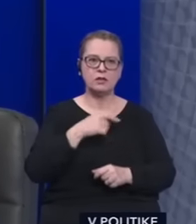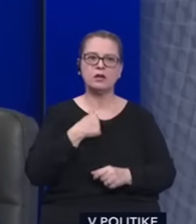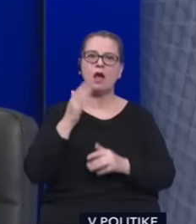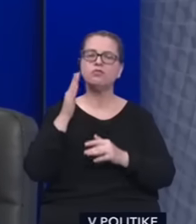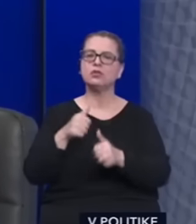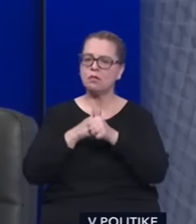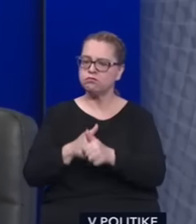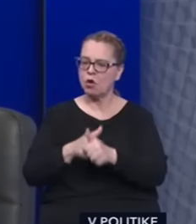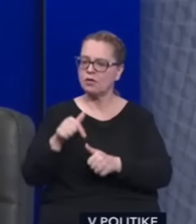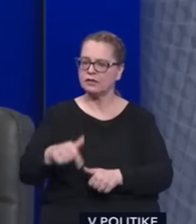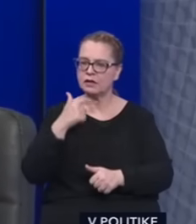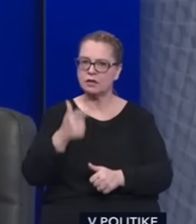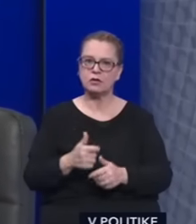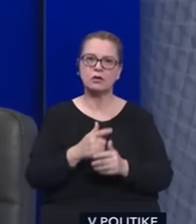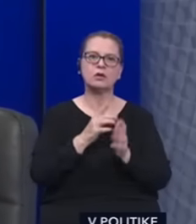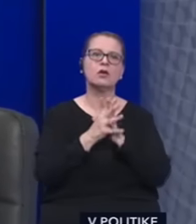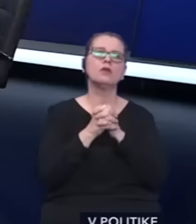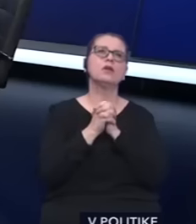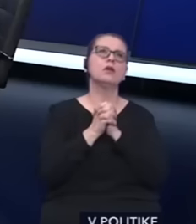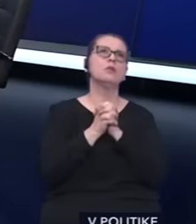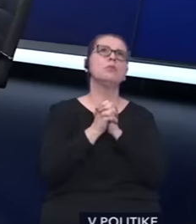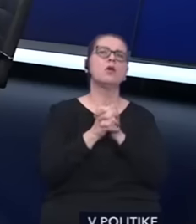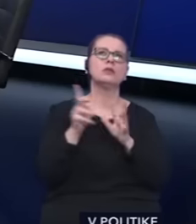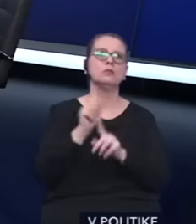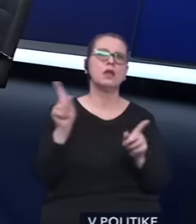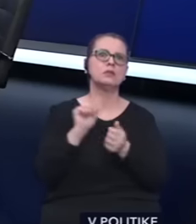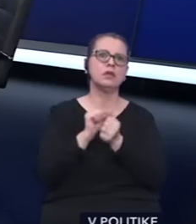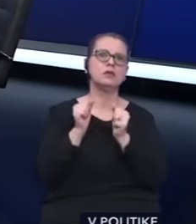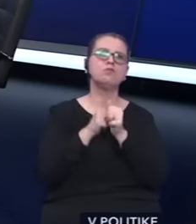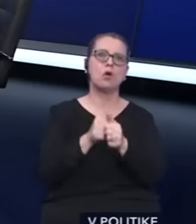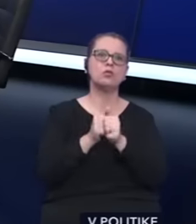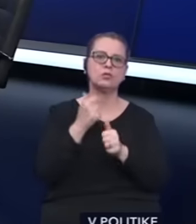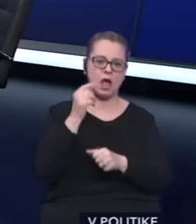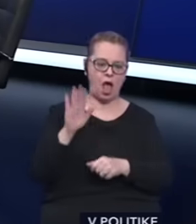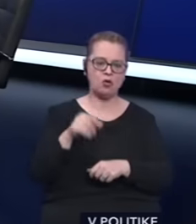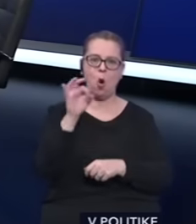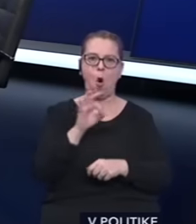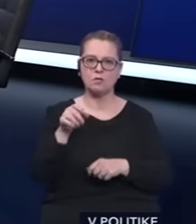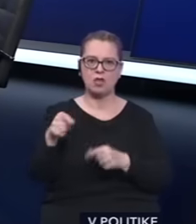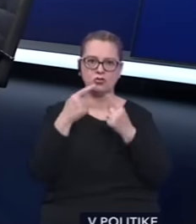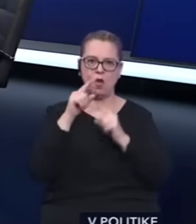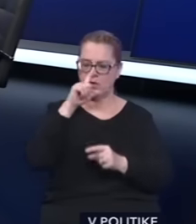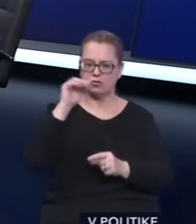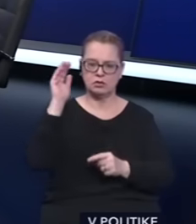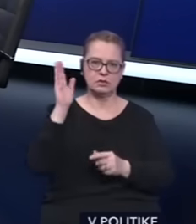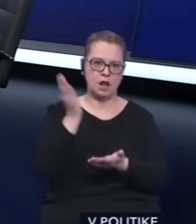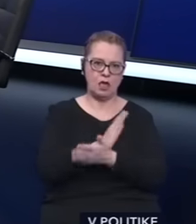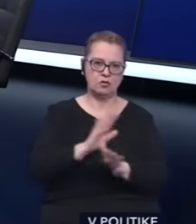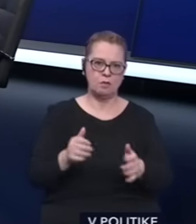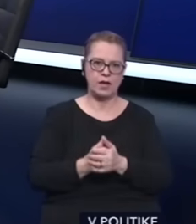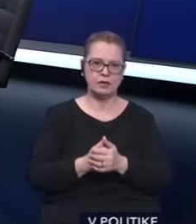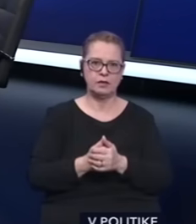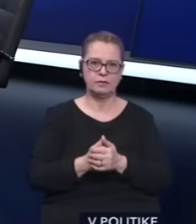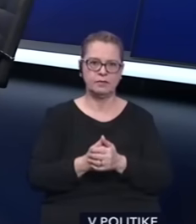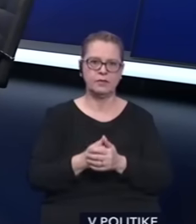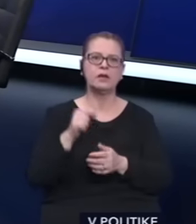Rusinov. Ale ľudia, ako... Orbán, prosím ale vás, prosím lebo potom Slovensko naozaj dopadne veľmi zle. Viete, vy ste sa jedného dňa zobudili, z